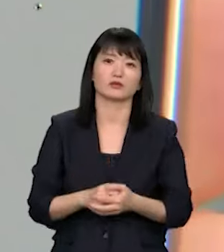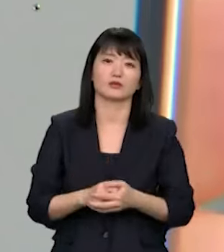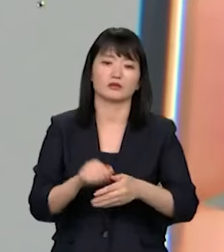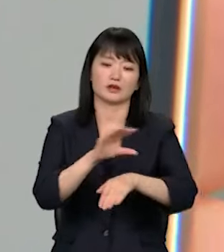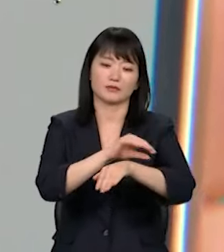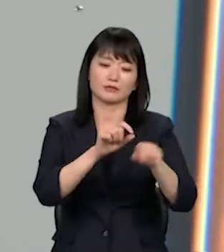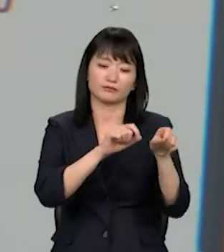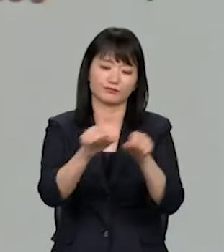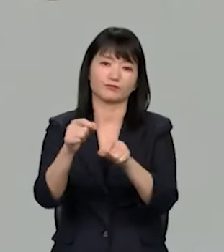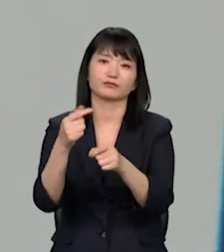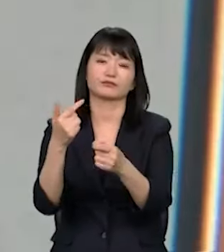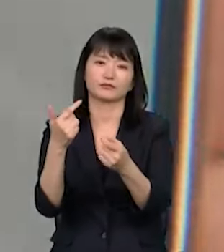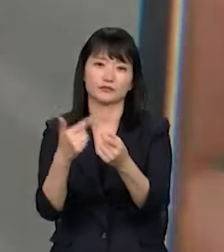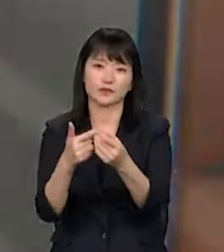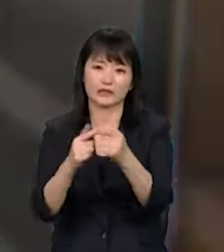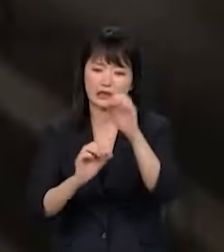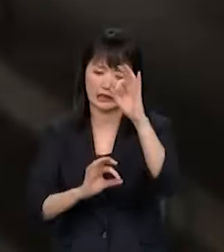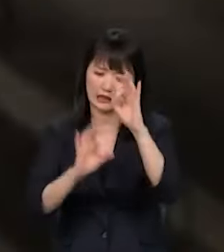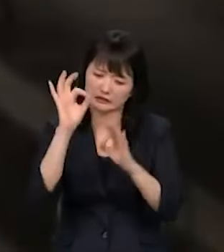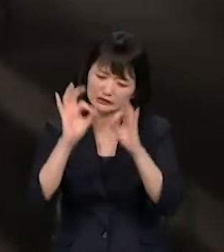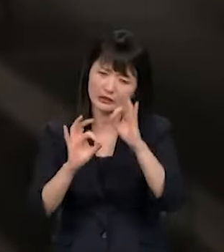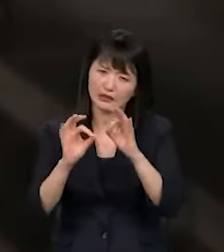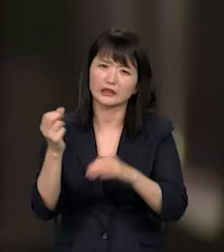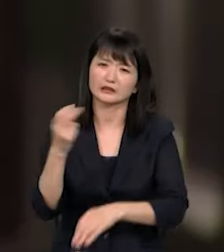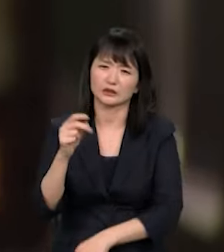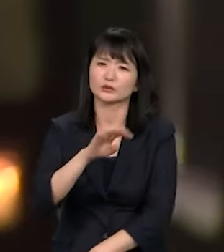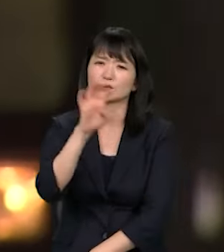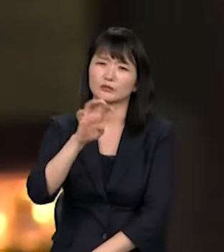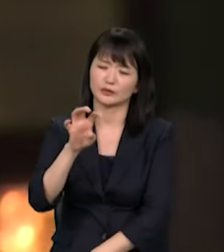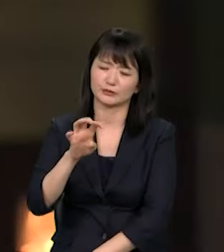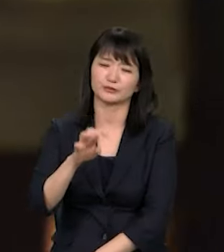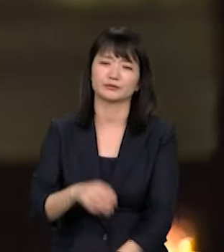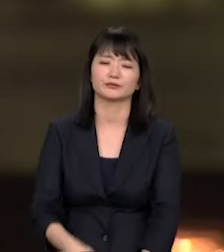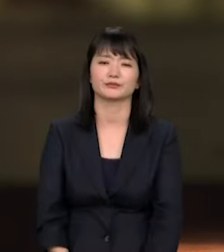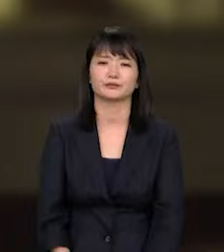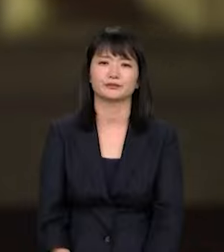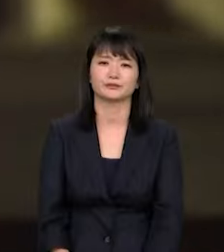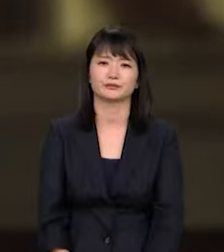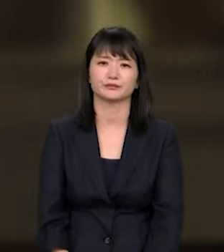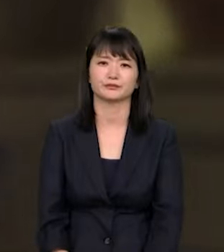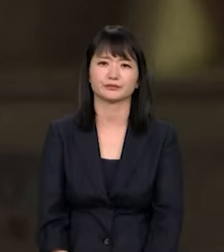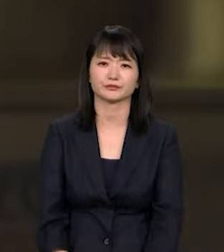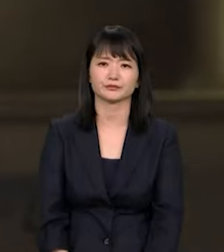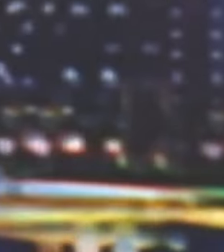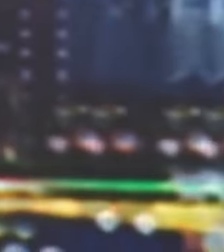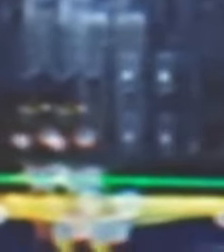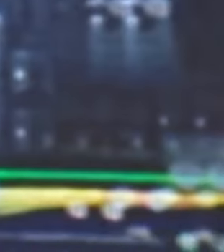지연 사태. 실수라고 하기엔 너무 잦습니다. JTBC 오원석입니다.